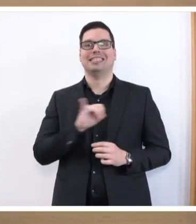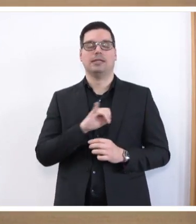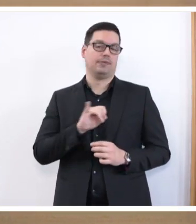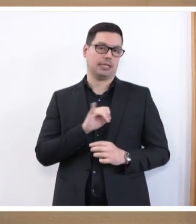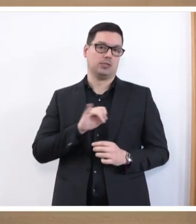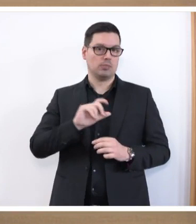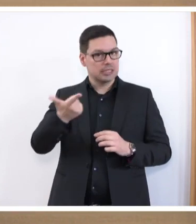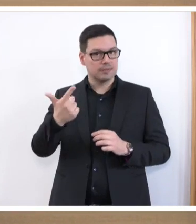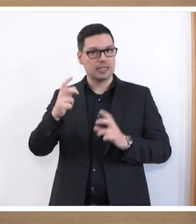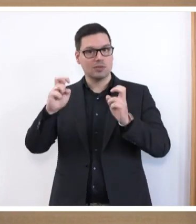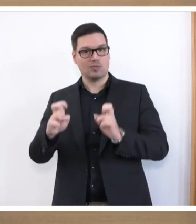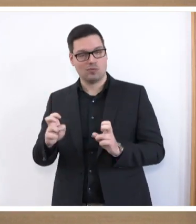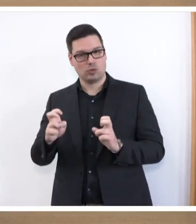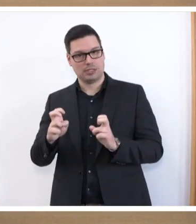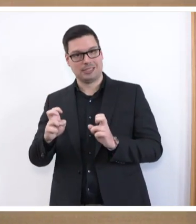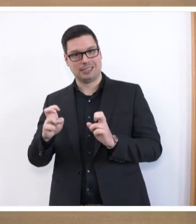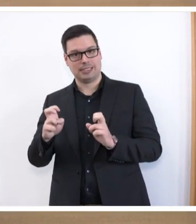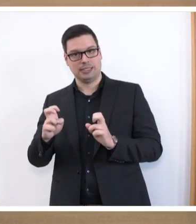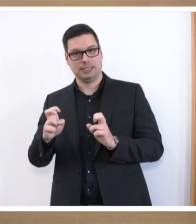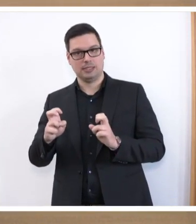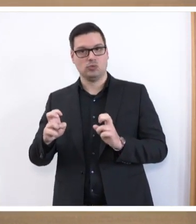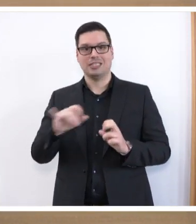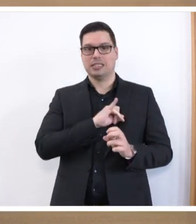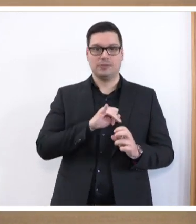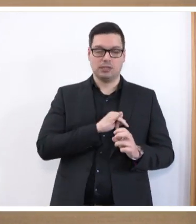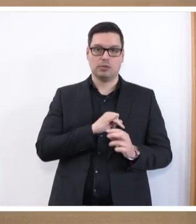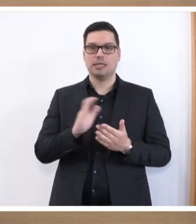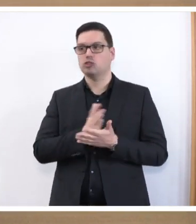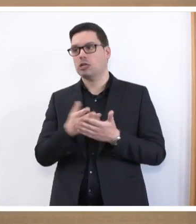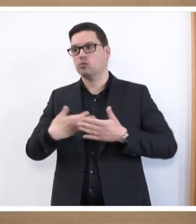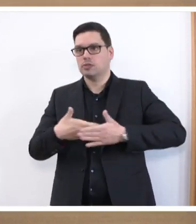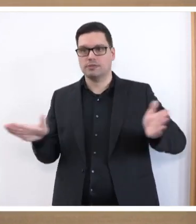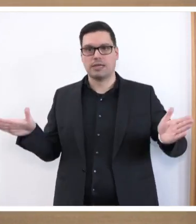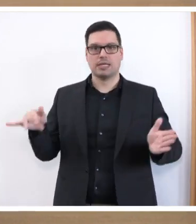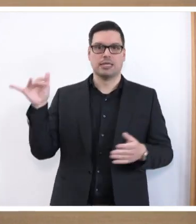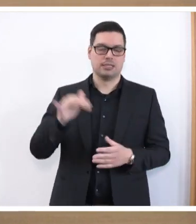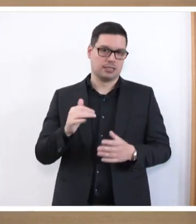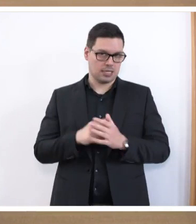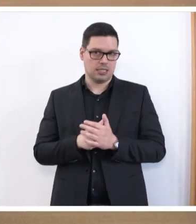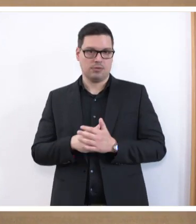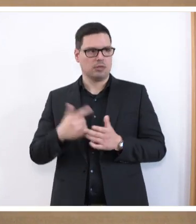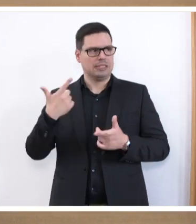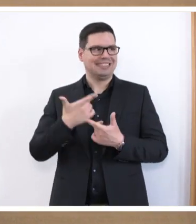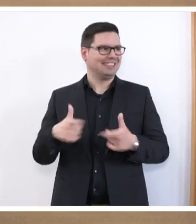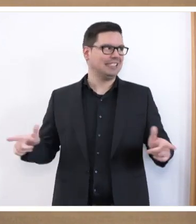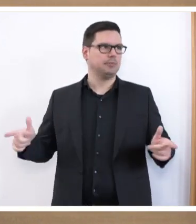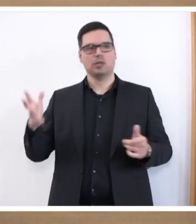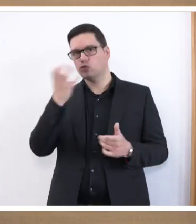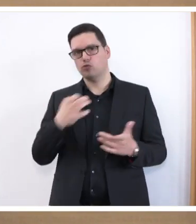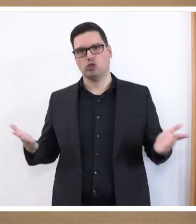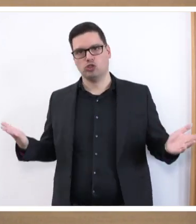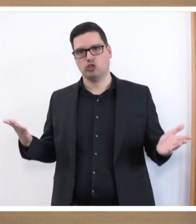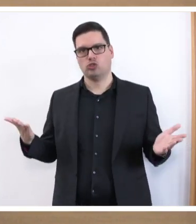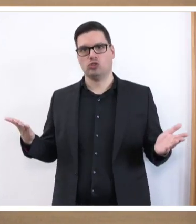dem Zweitwohnsitz und die individuelle Entscheidungsfreiheit ins Feld führen. Ich glaube aber ehrlich gesagt, dass das niemand von uns möchte.